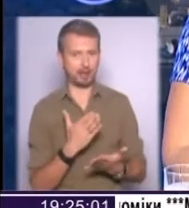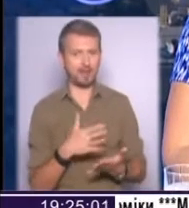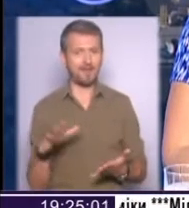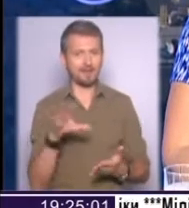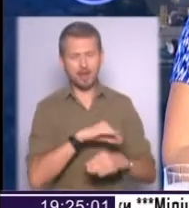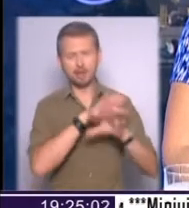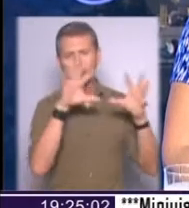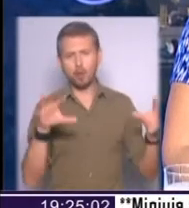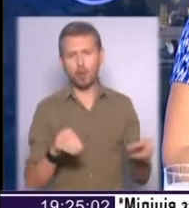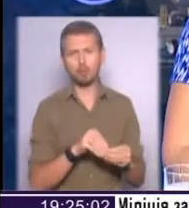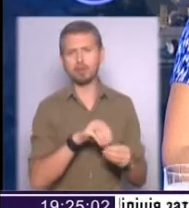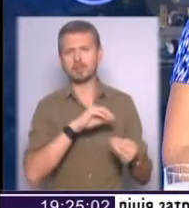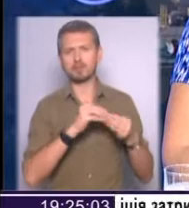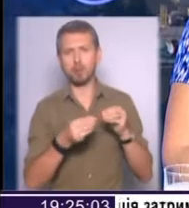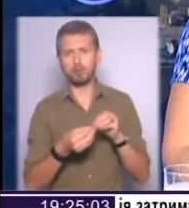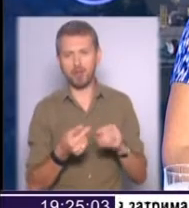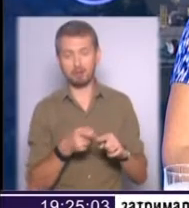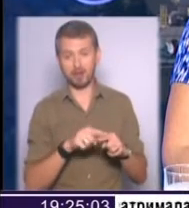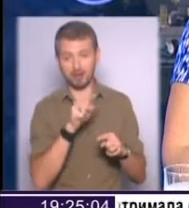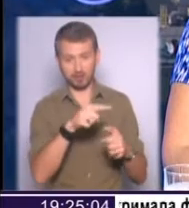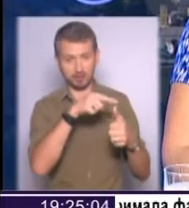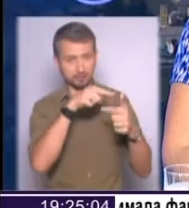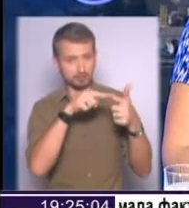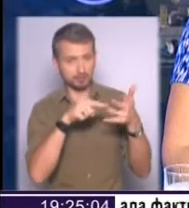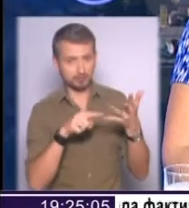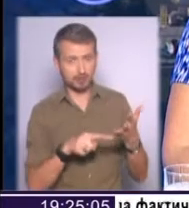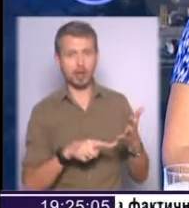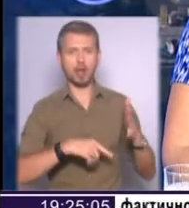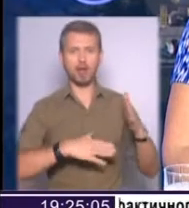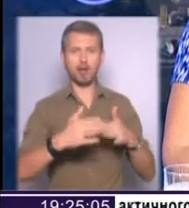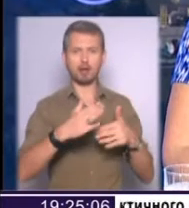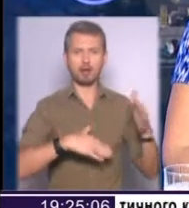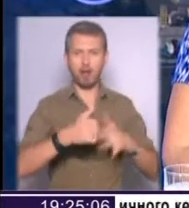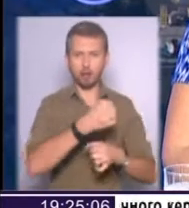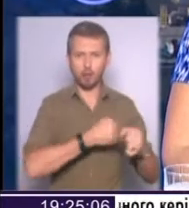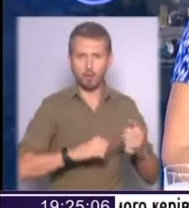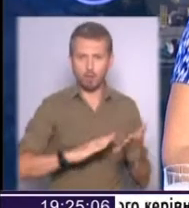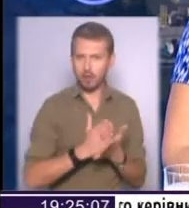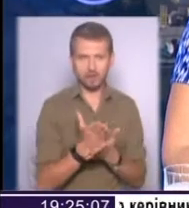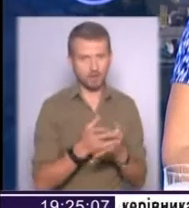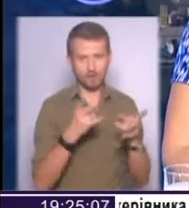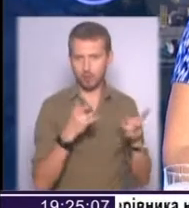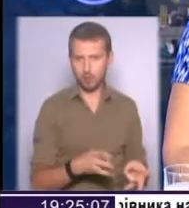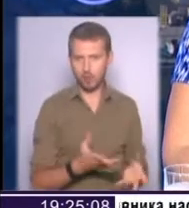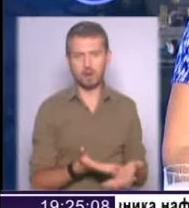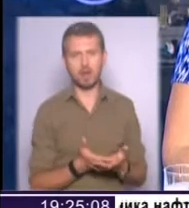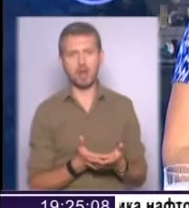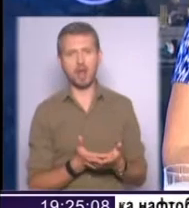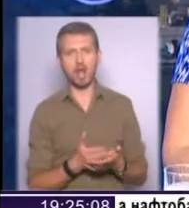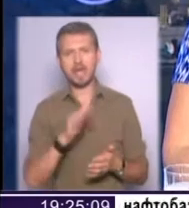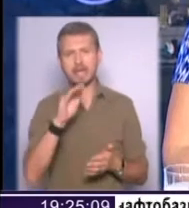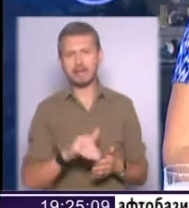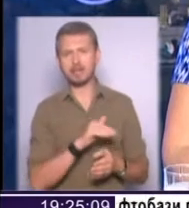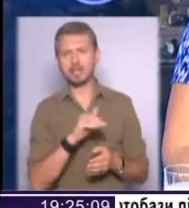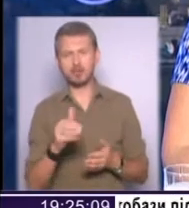проблем, які ви зазначили, це і кадрова політика фатальна, це і абсолютно низький рівень оплати